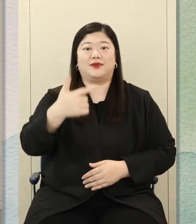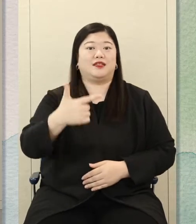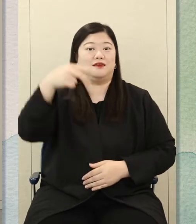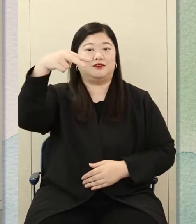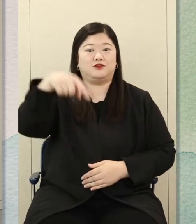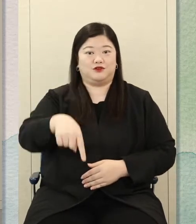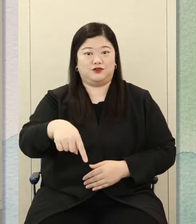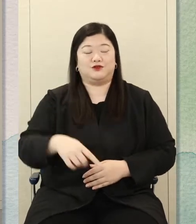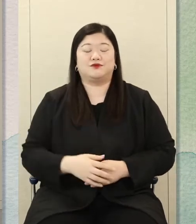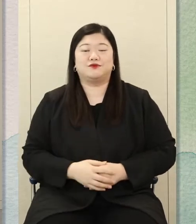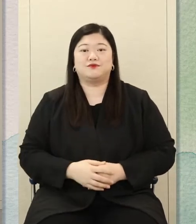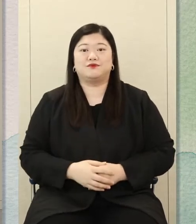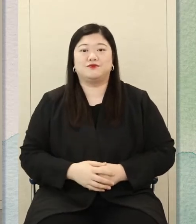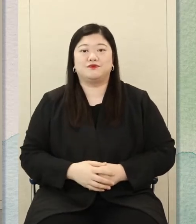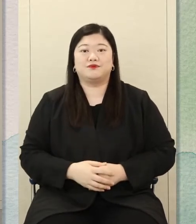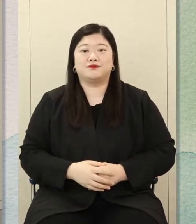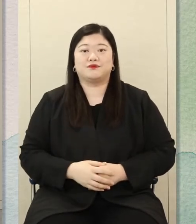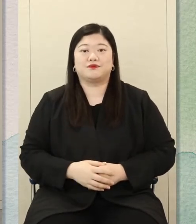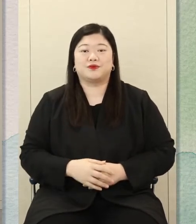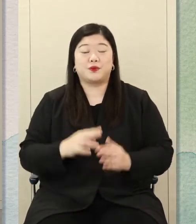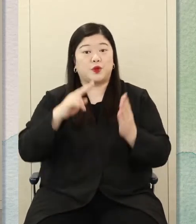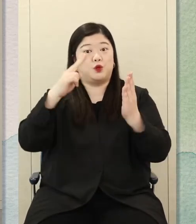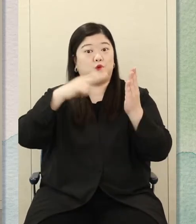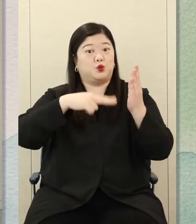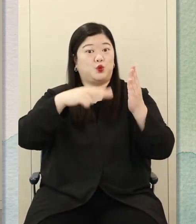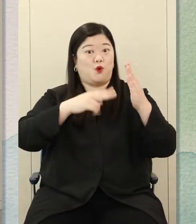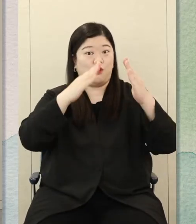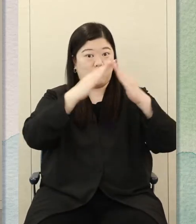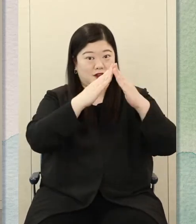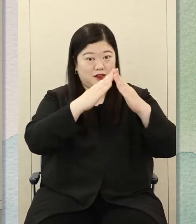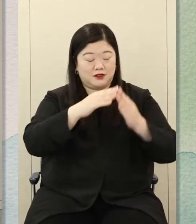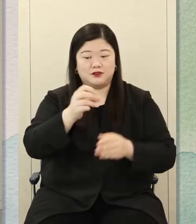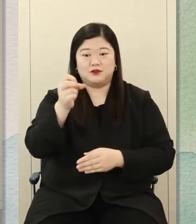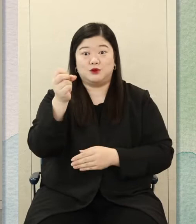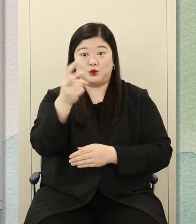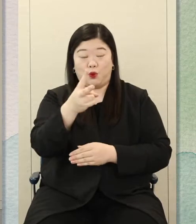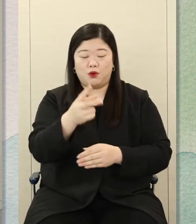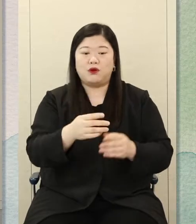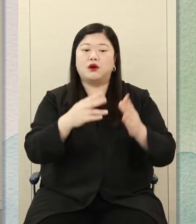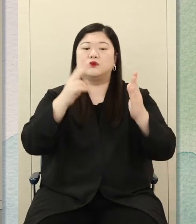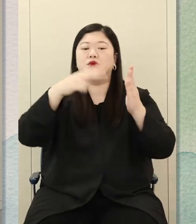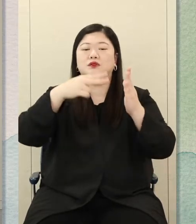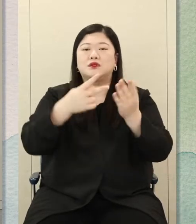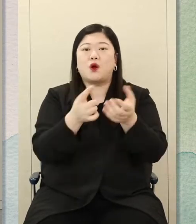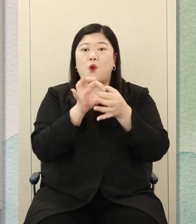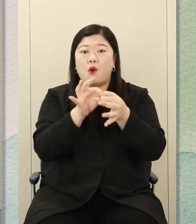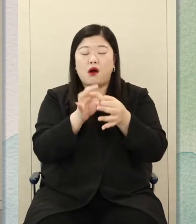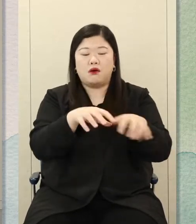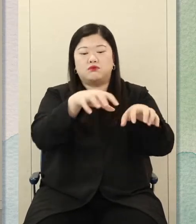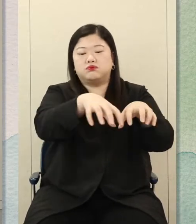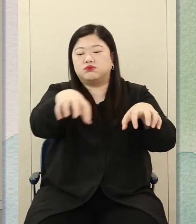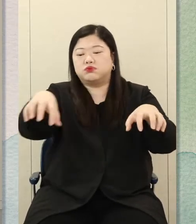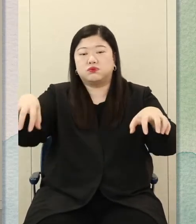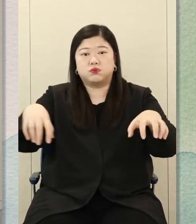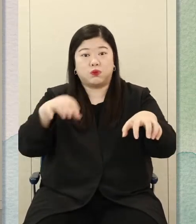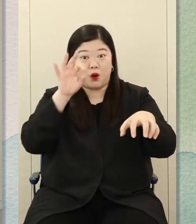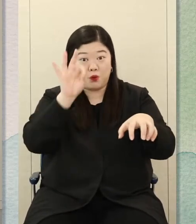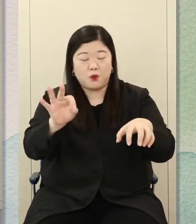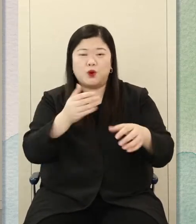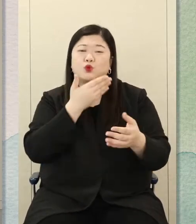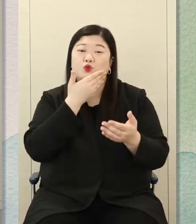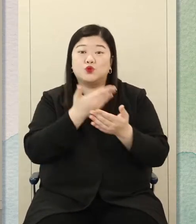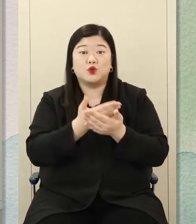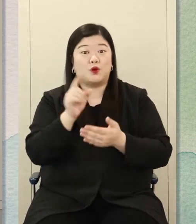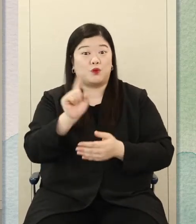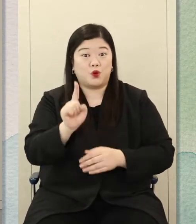저희가 이제 그 도서관이나 이런 데서 제일 중요한 게 뭘까 이렇게 생각을 해보면 뒤에 좀 말씀드리겠지만